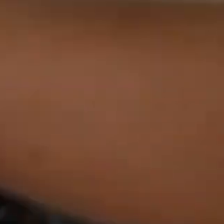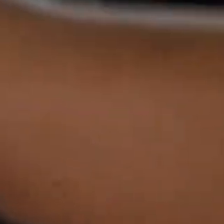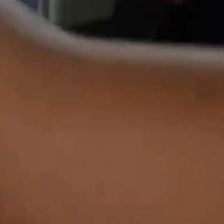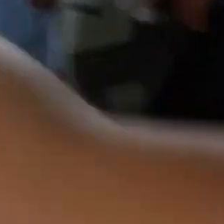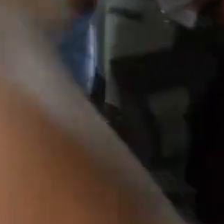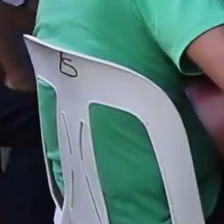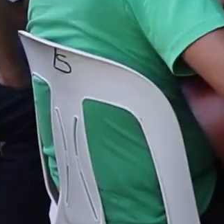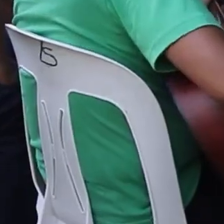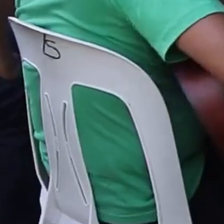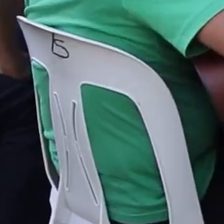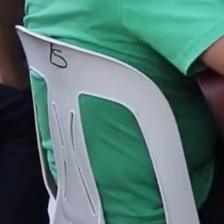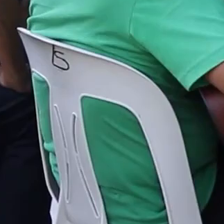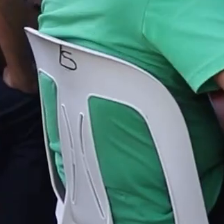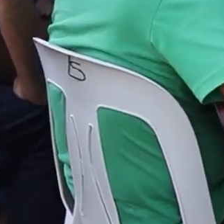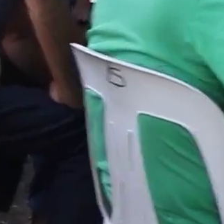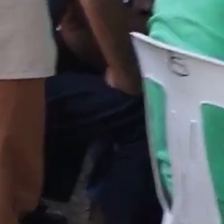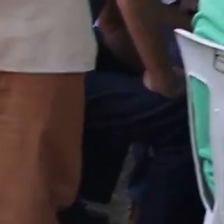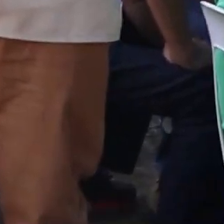Teka, hintay ko lang.